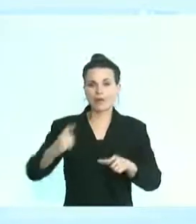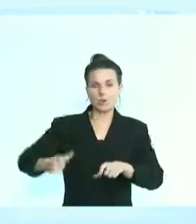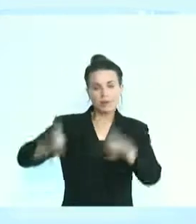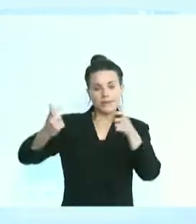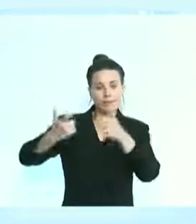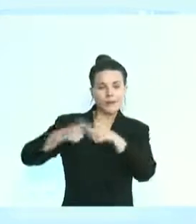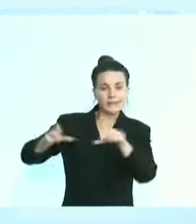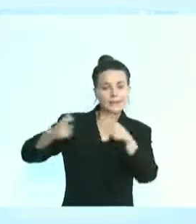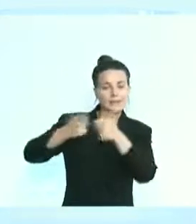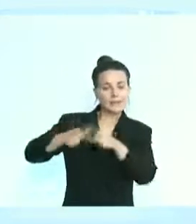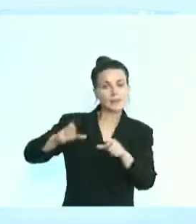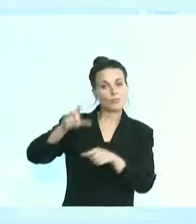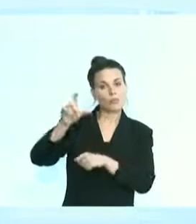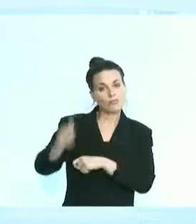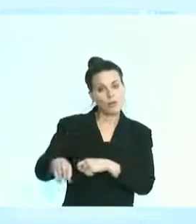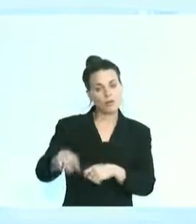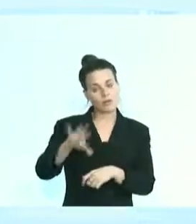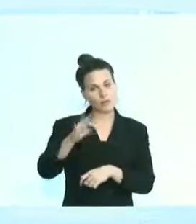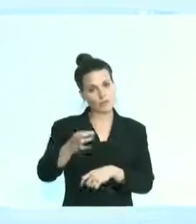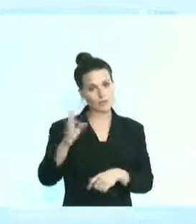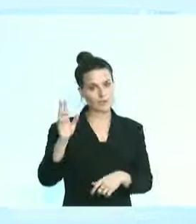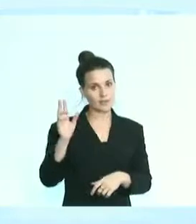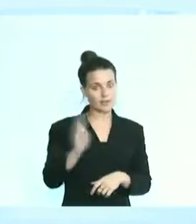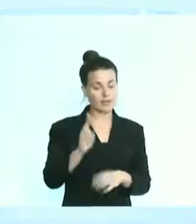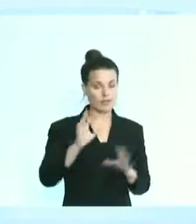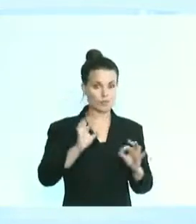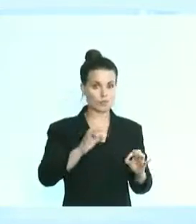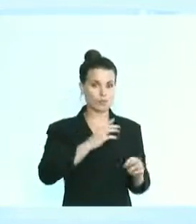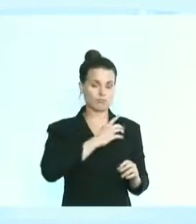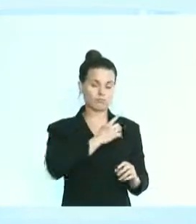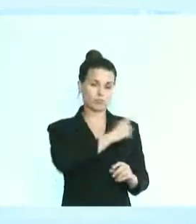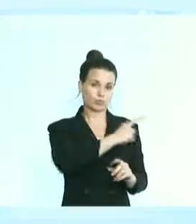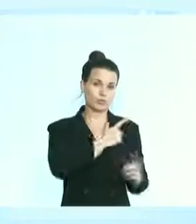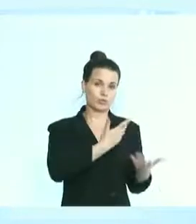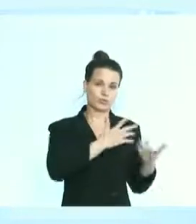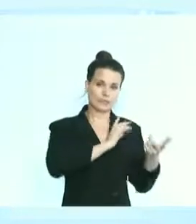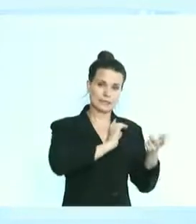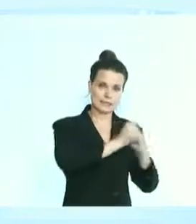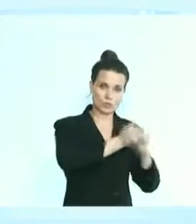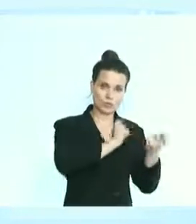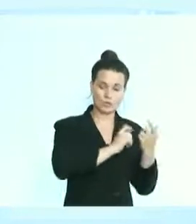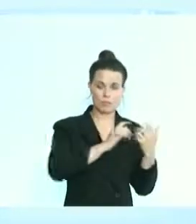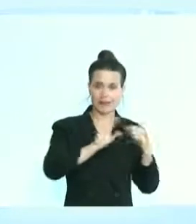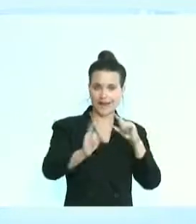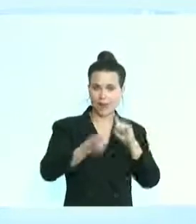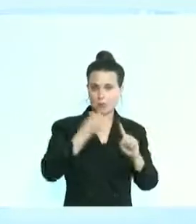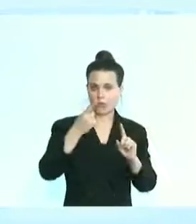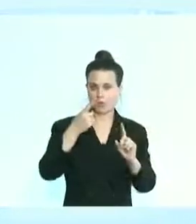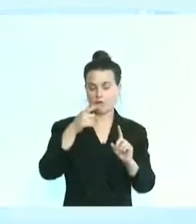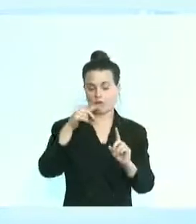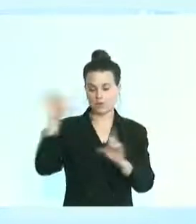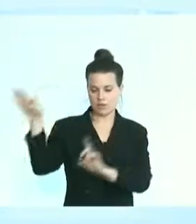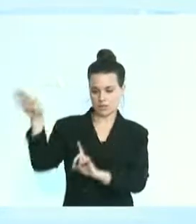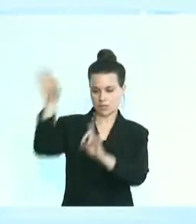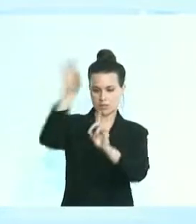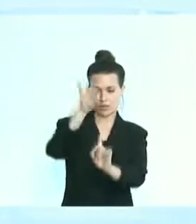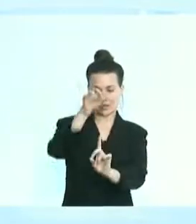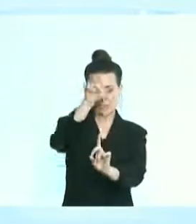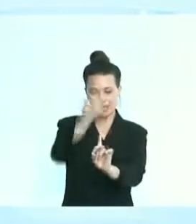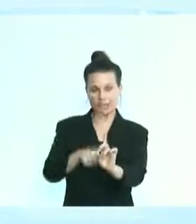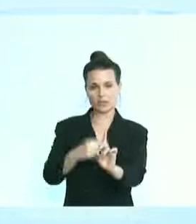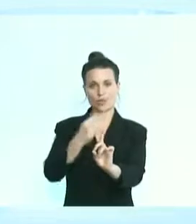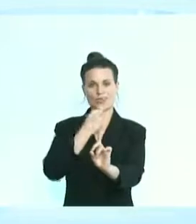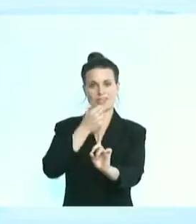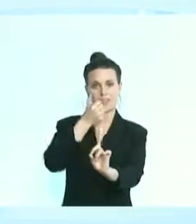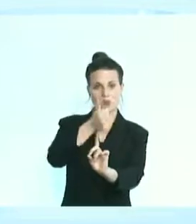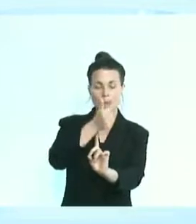Madame la Ministre, et depuis que je vous entends avec vos équipes, c'est vraiment l'usager. C'est vraiment vers l'usager. Parce que tout à